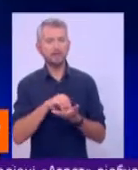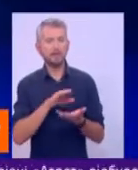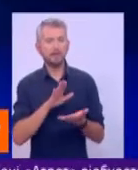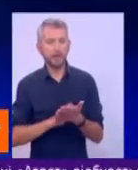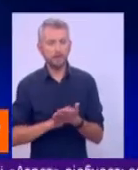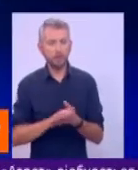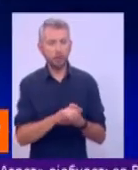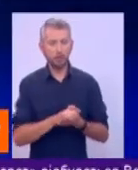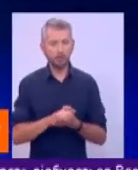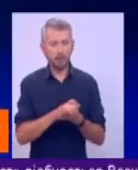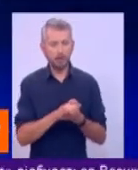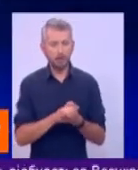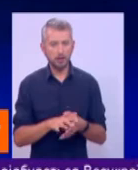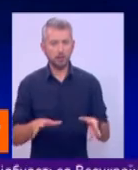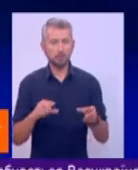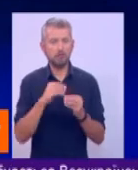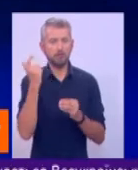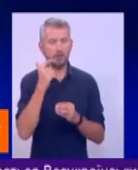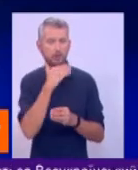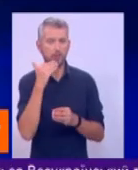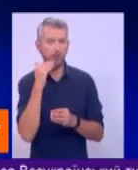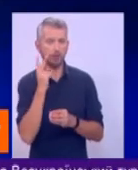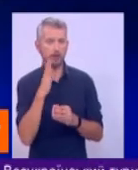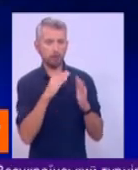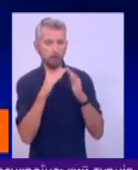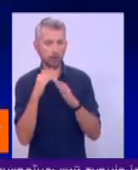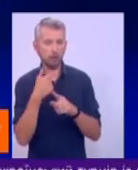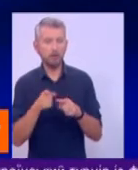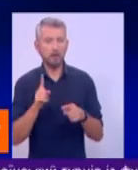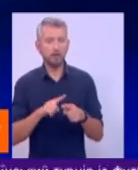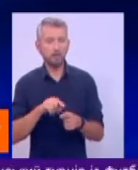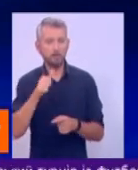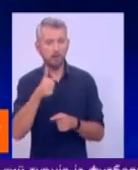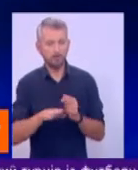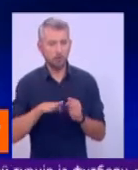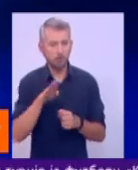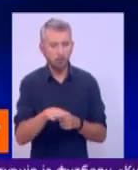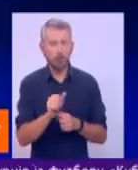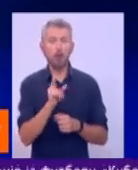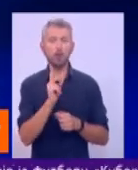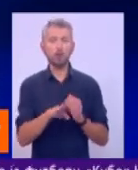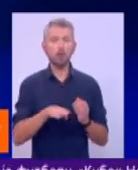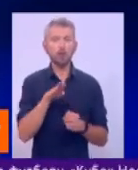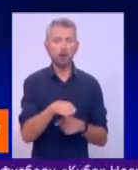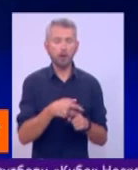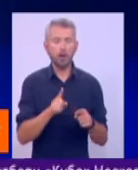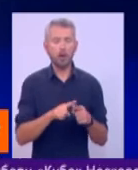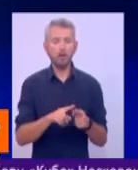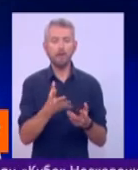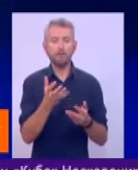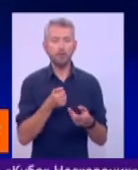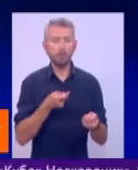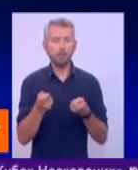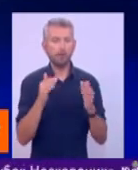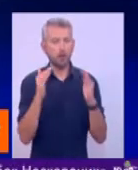регистрация об'єднання співвласників багатоквартирних будинків, це перший крок. А другий крок – это взять в управление